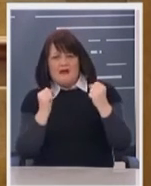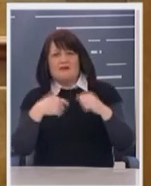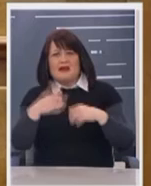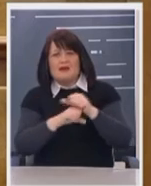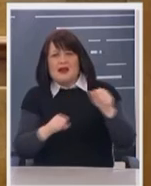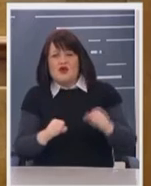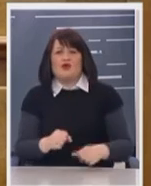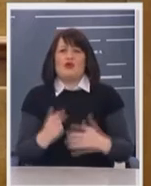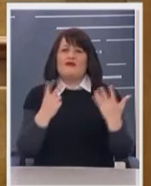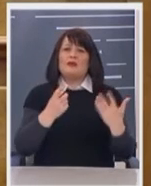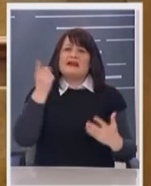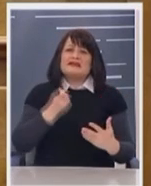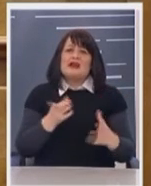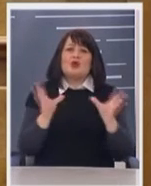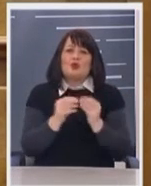στον ευρύτερο δημόσιο τομέα.